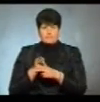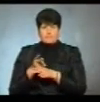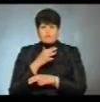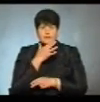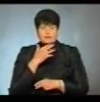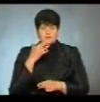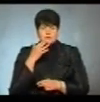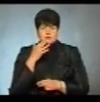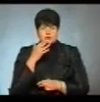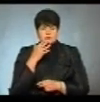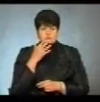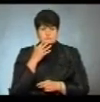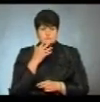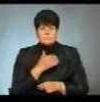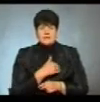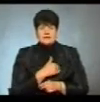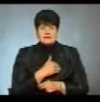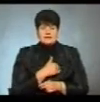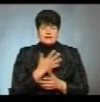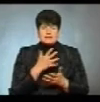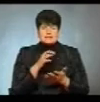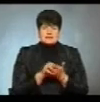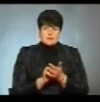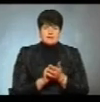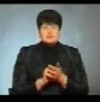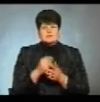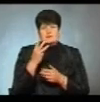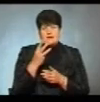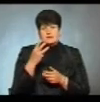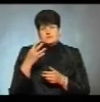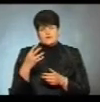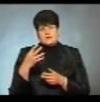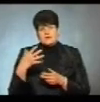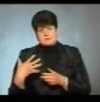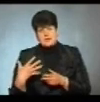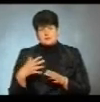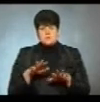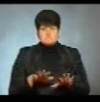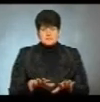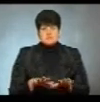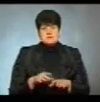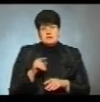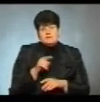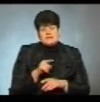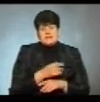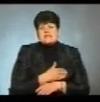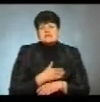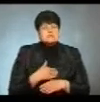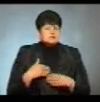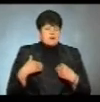багатьом претендентам, які зайняли там третє, четверте, п'яте місце, і вони, звісно, не